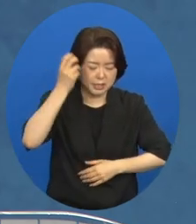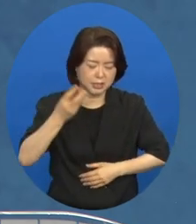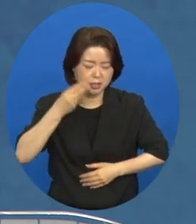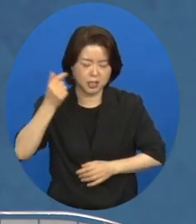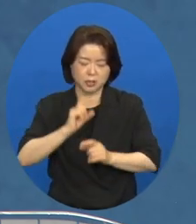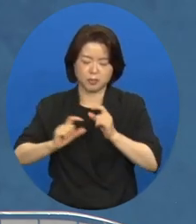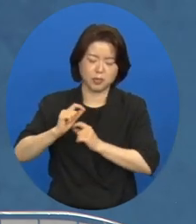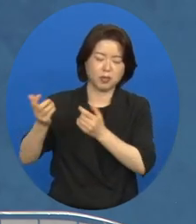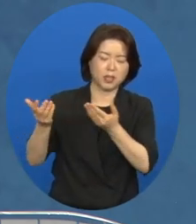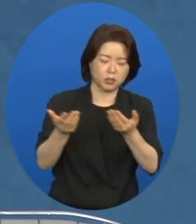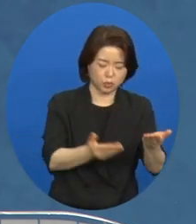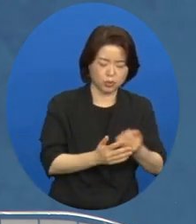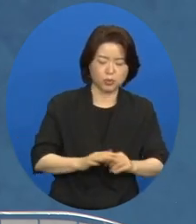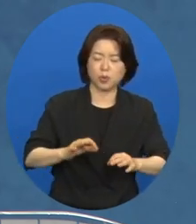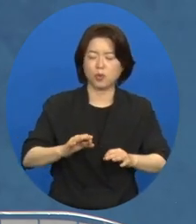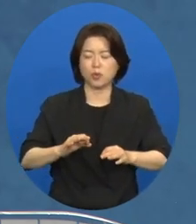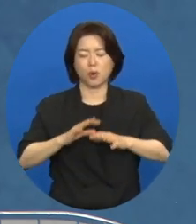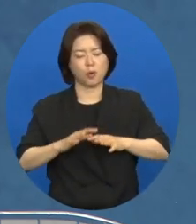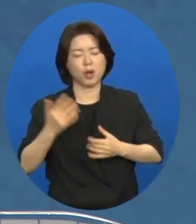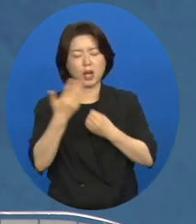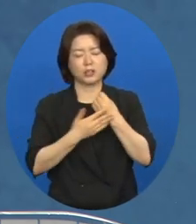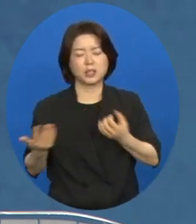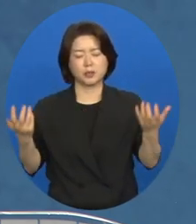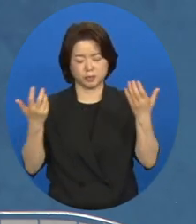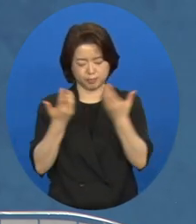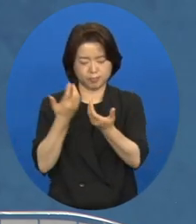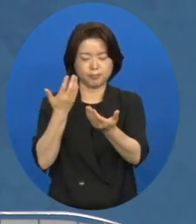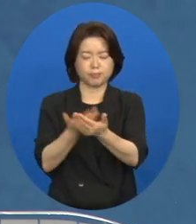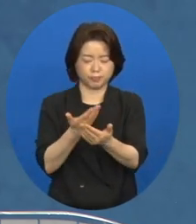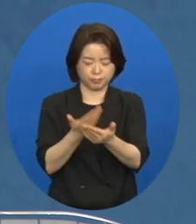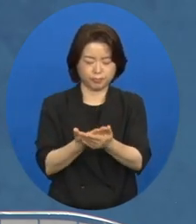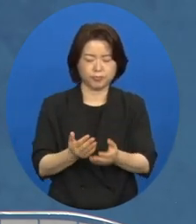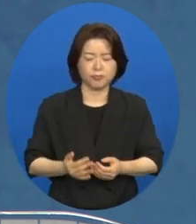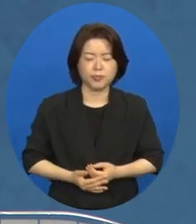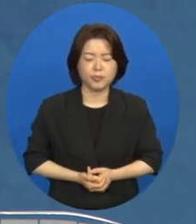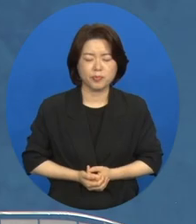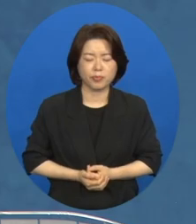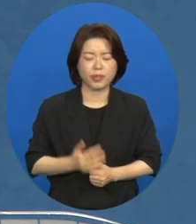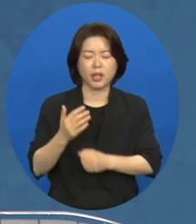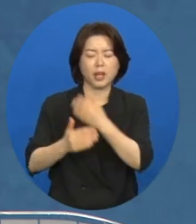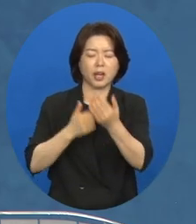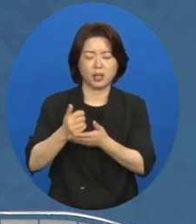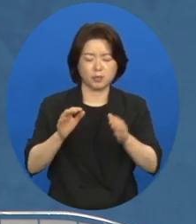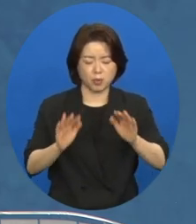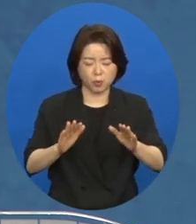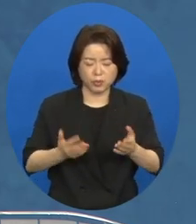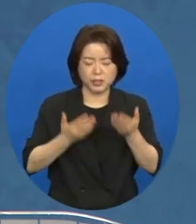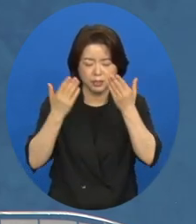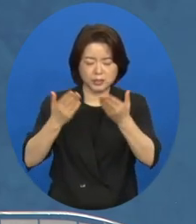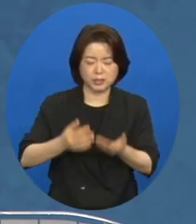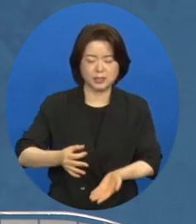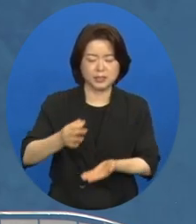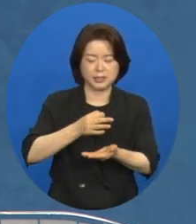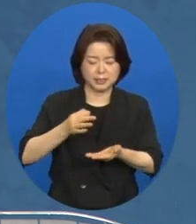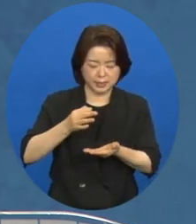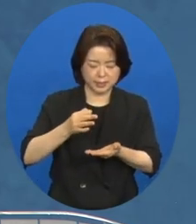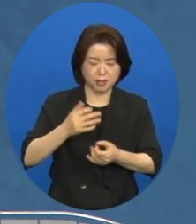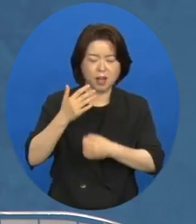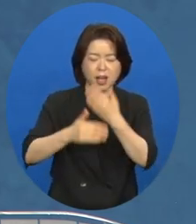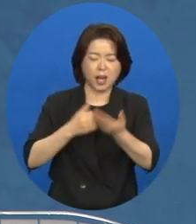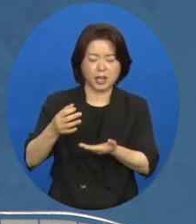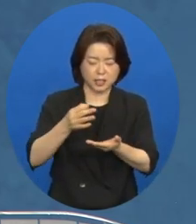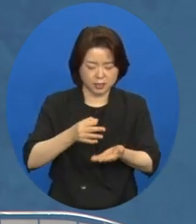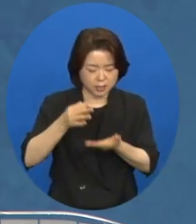더하여 주셔서 놀라운 은혜로 채워 주시옵소서. 하나님, 오늘 드린 재정, 하나님께 드린